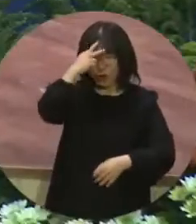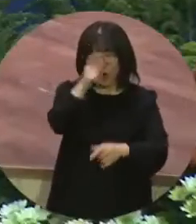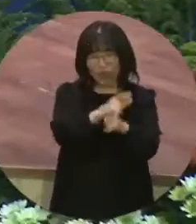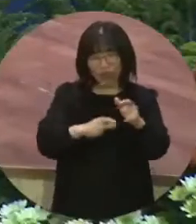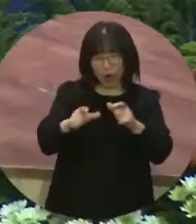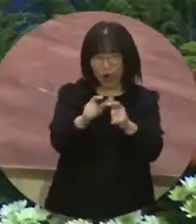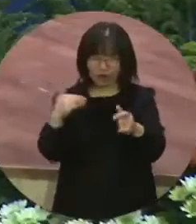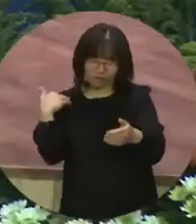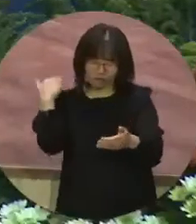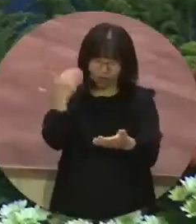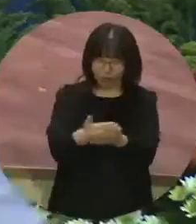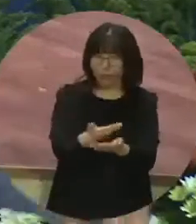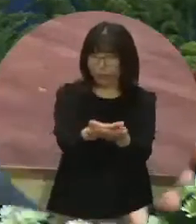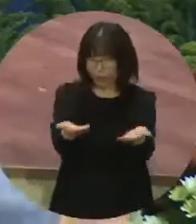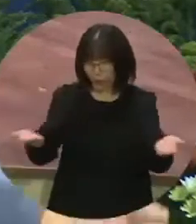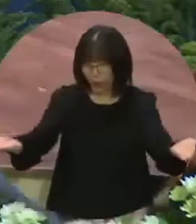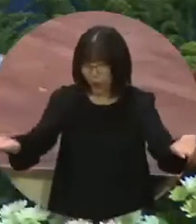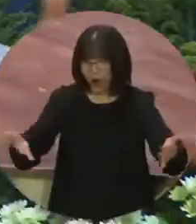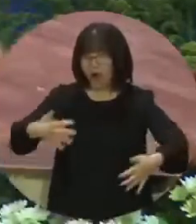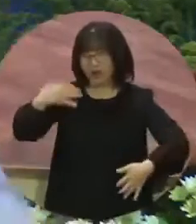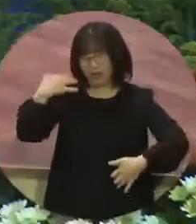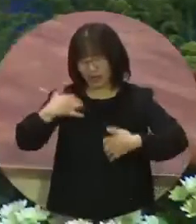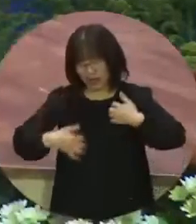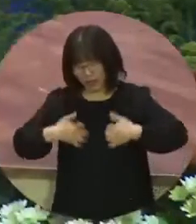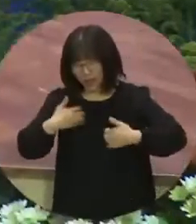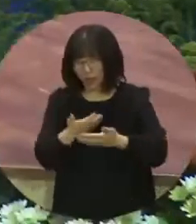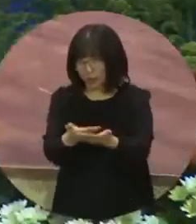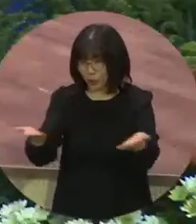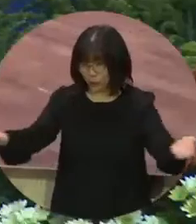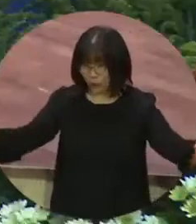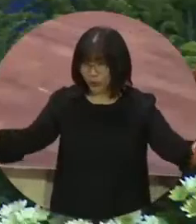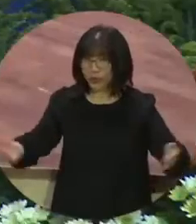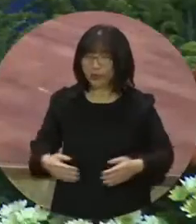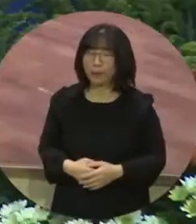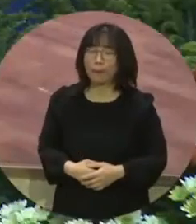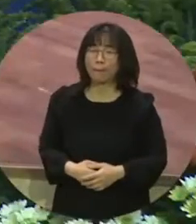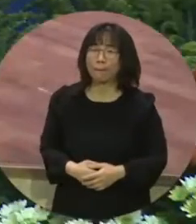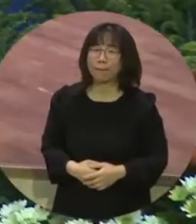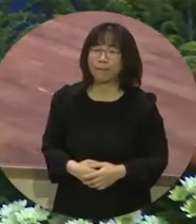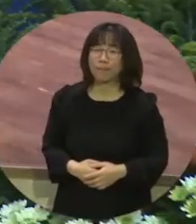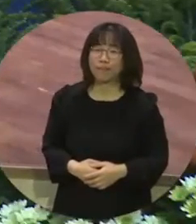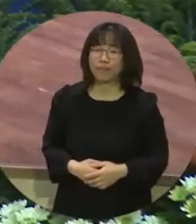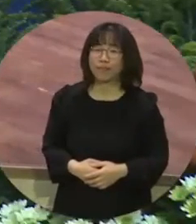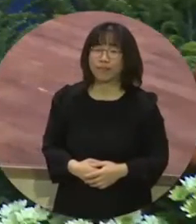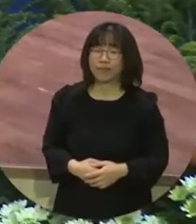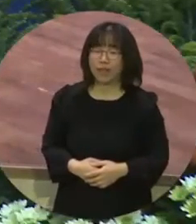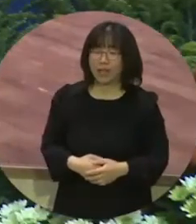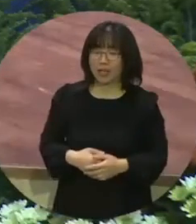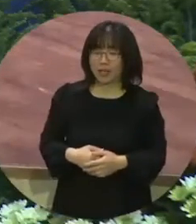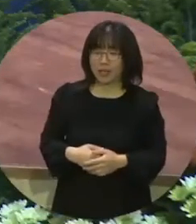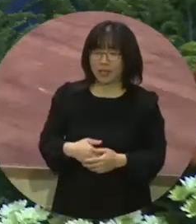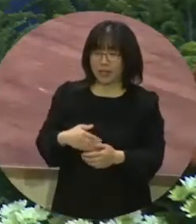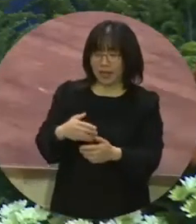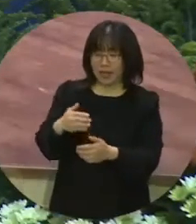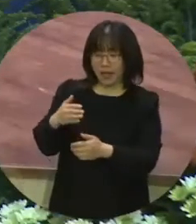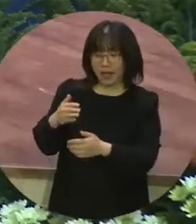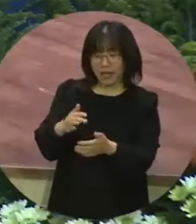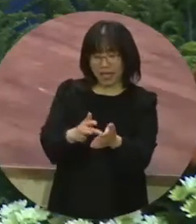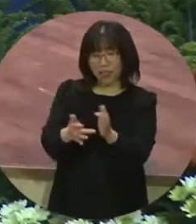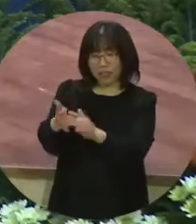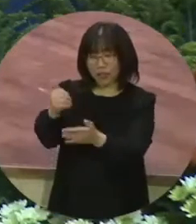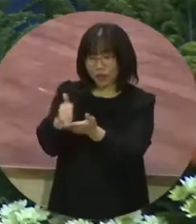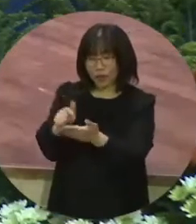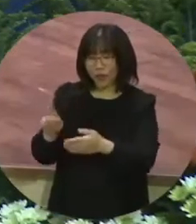포도주를 첫 기적을 거의 행하시면서 풍성히 먹도록 해주셨다. 자, 하나님부터